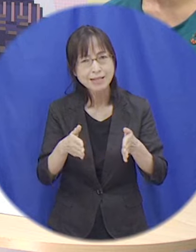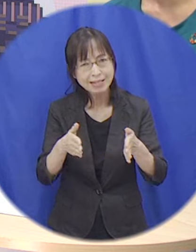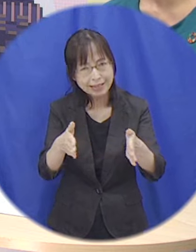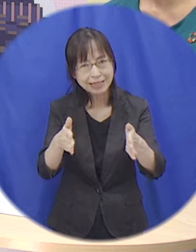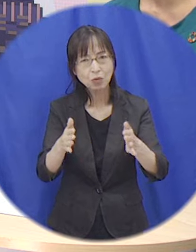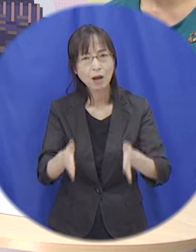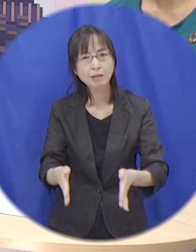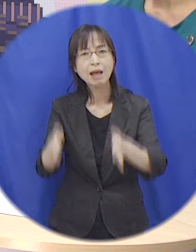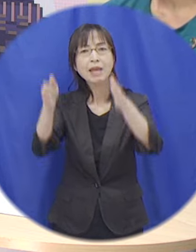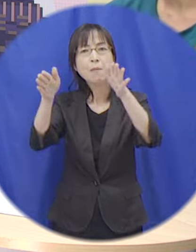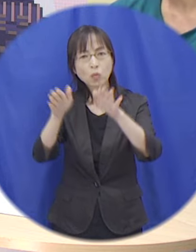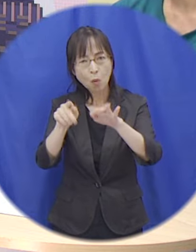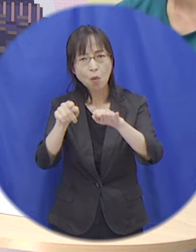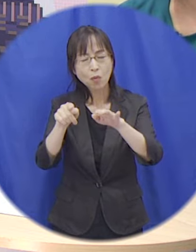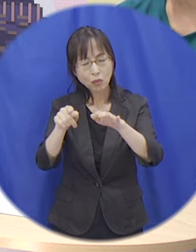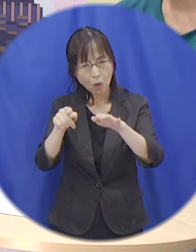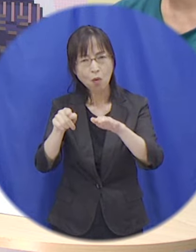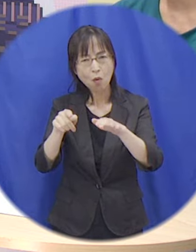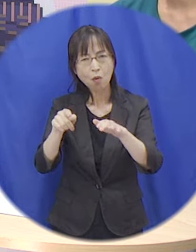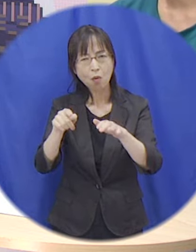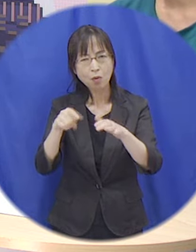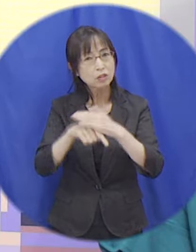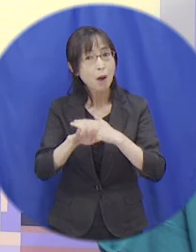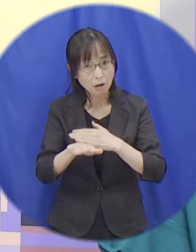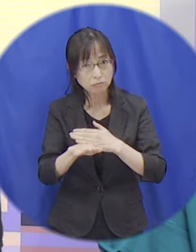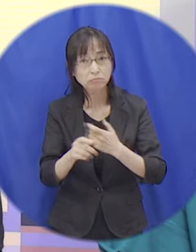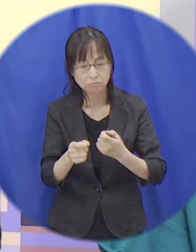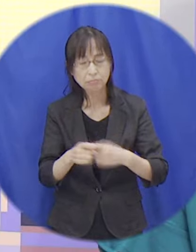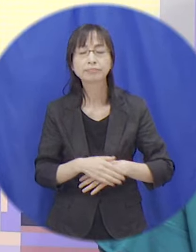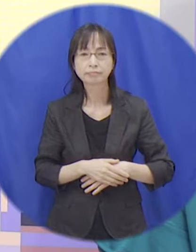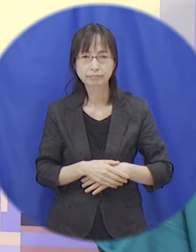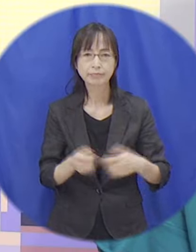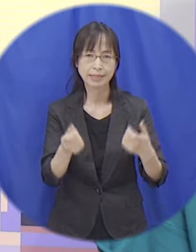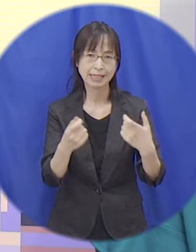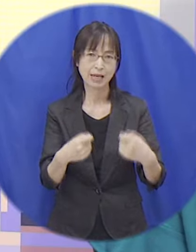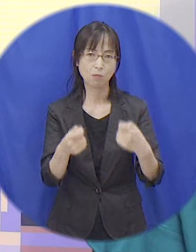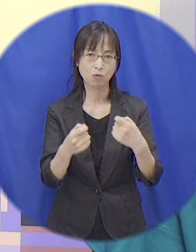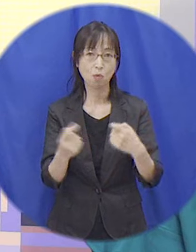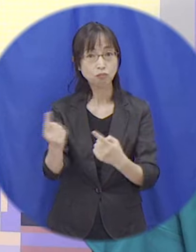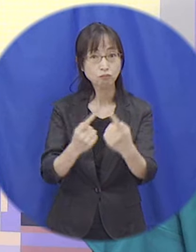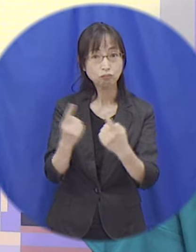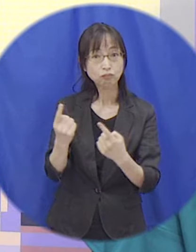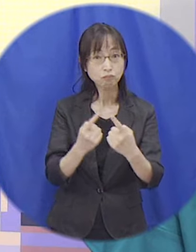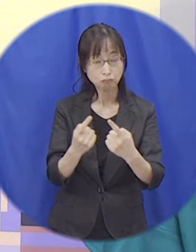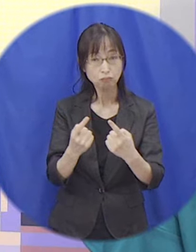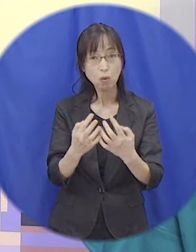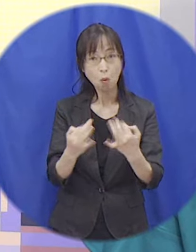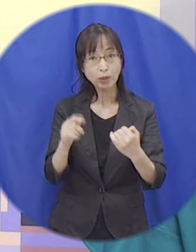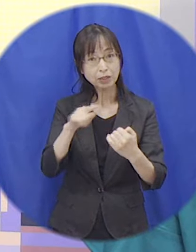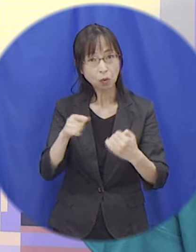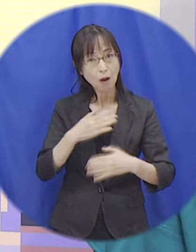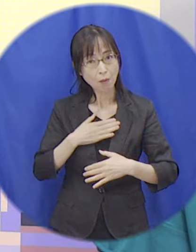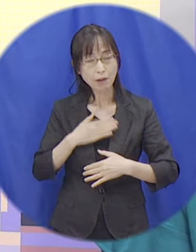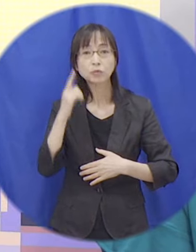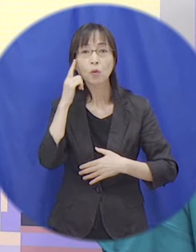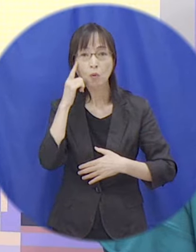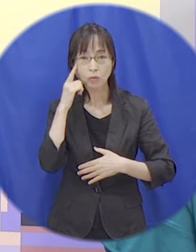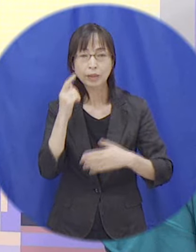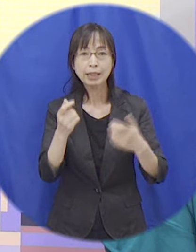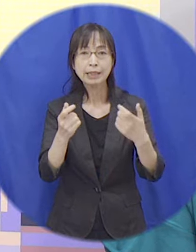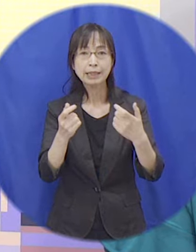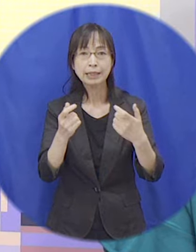やはり影響していると考えられますよね、はい、 そうですね、池袋をよく利用される方はよくご存知かと思うのですが、 は